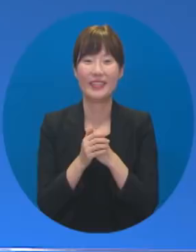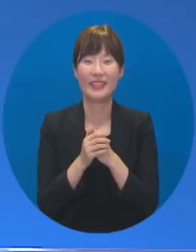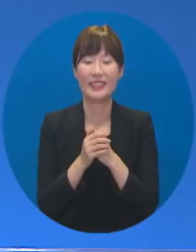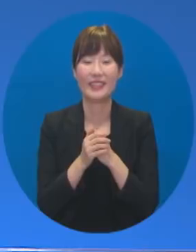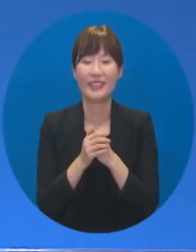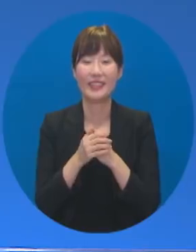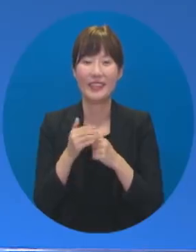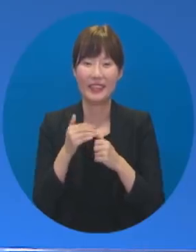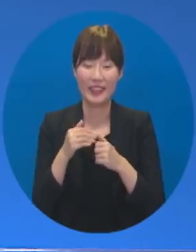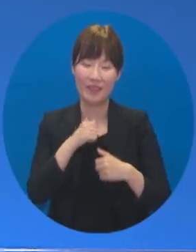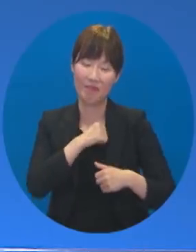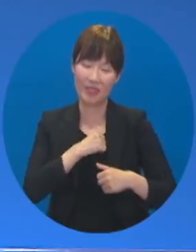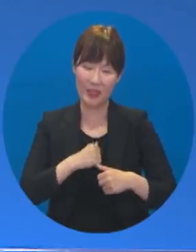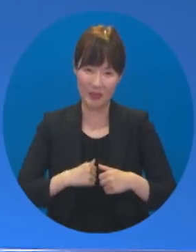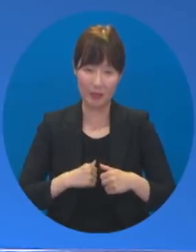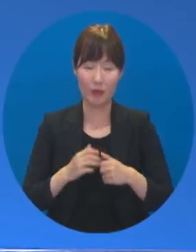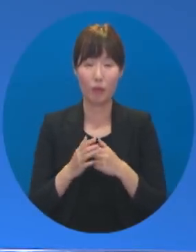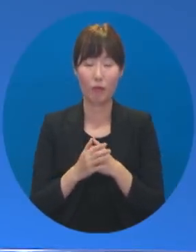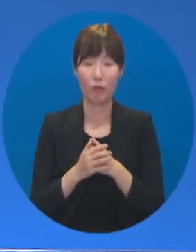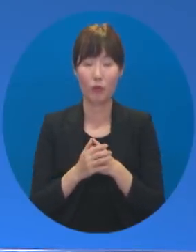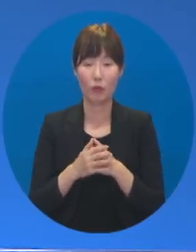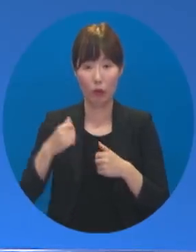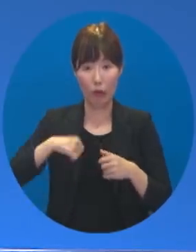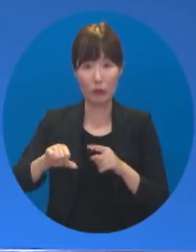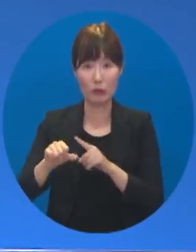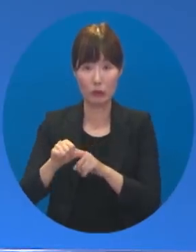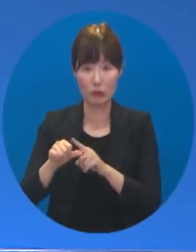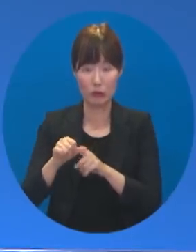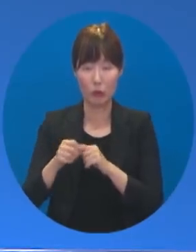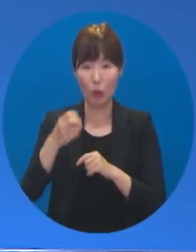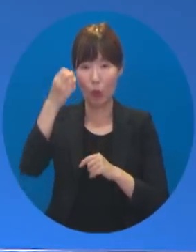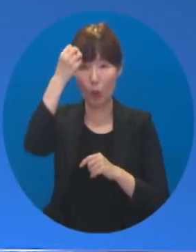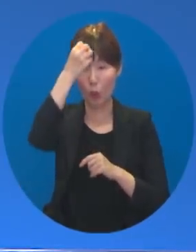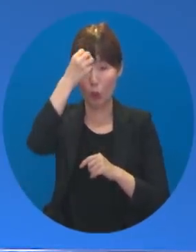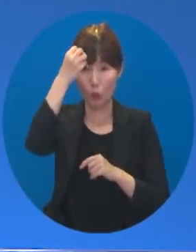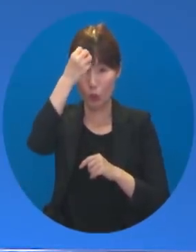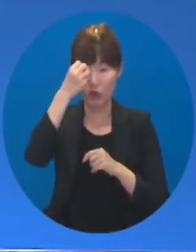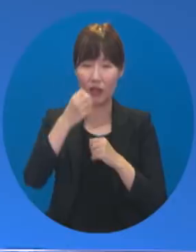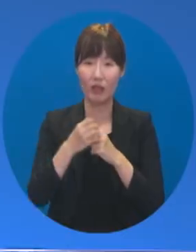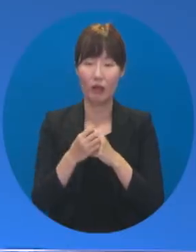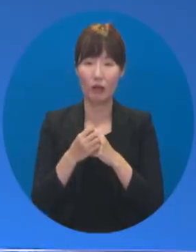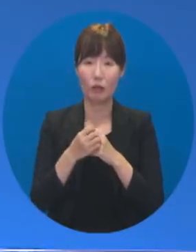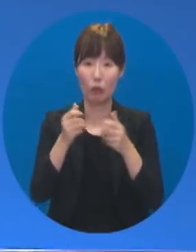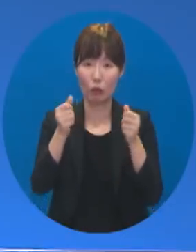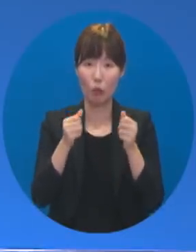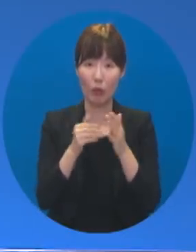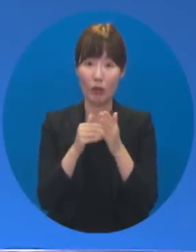졸업하면 대학교에 안 가겠대요. 네, 뭐 실력도 안 되겠지만 안 가겠다고 하고,